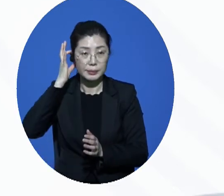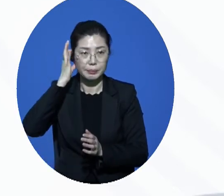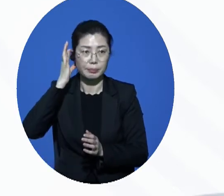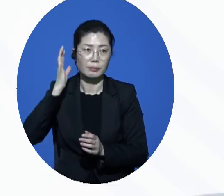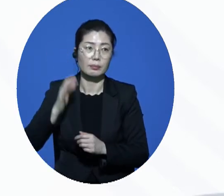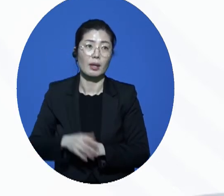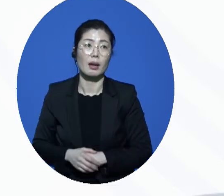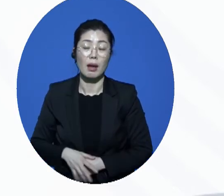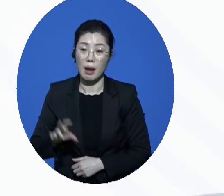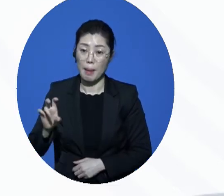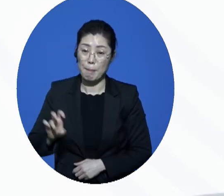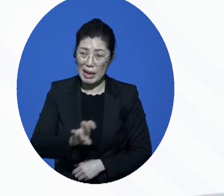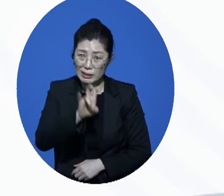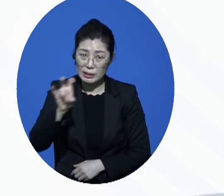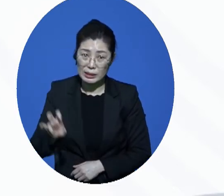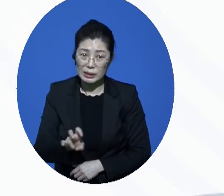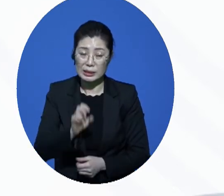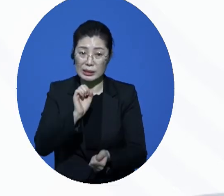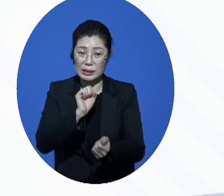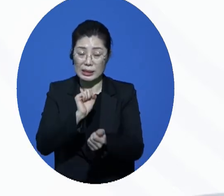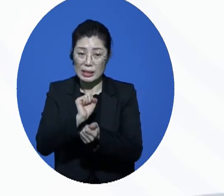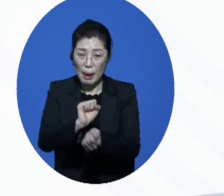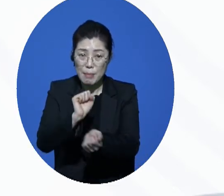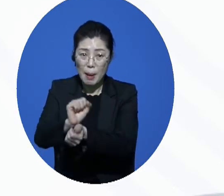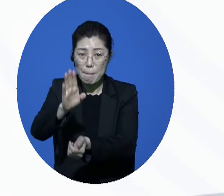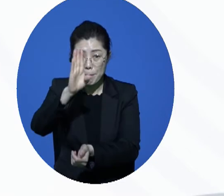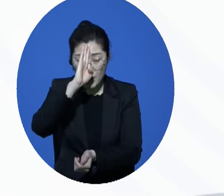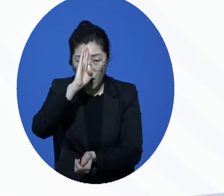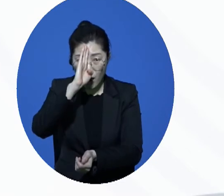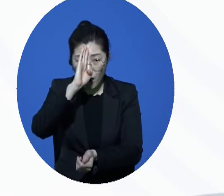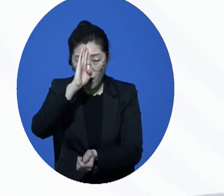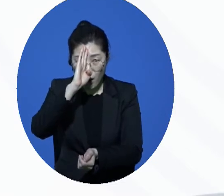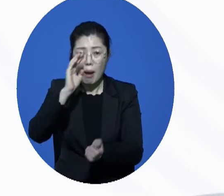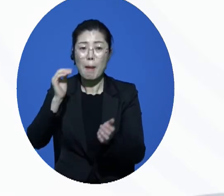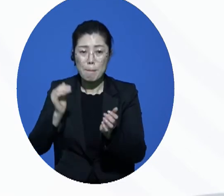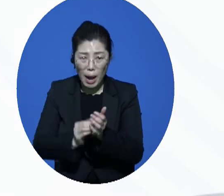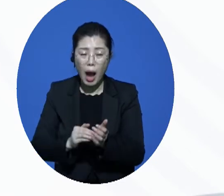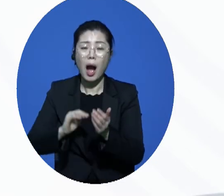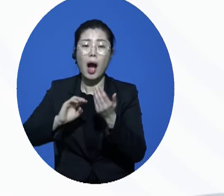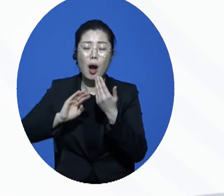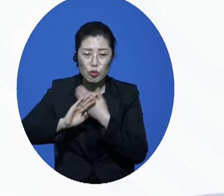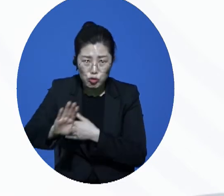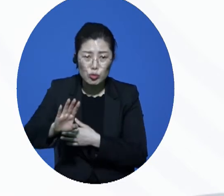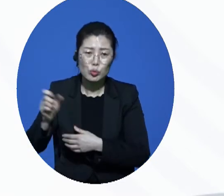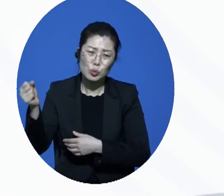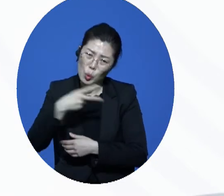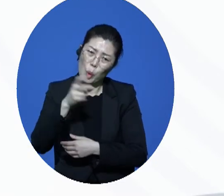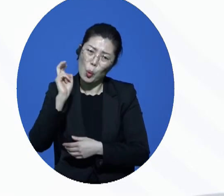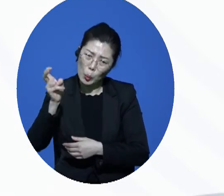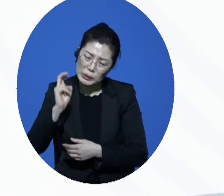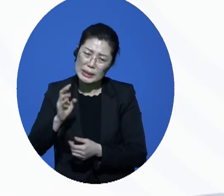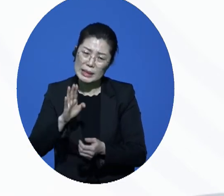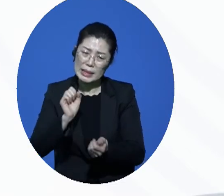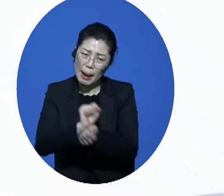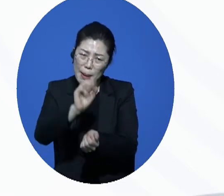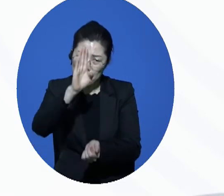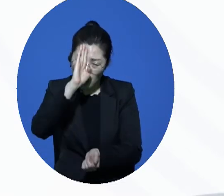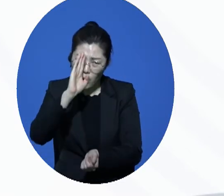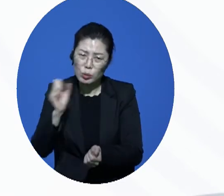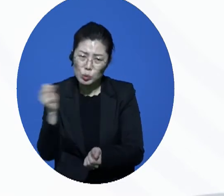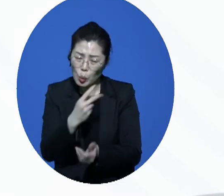했습니다. 메르스라는 또는 이 감염병 상황이 이후에도 반복될 것으로 예상되었기 때문에 이것과